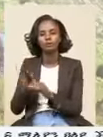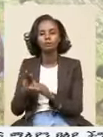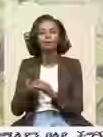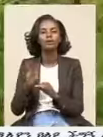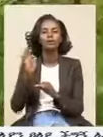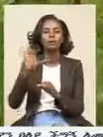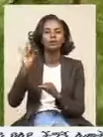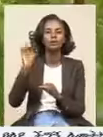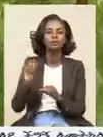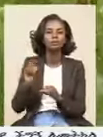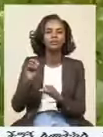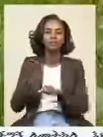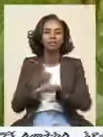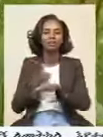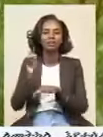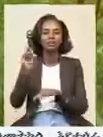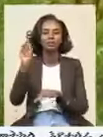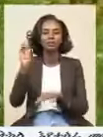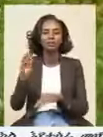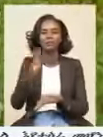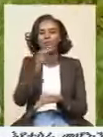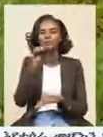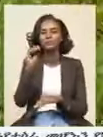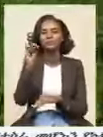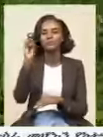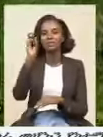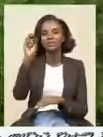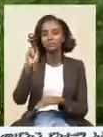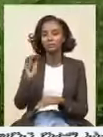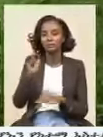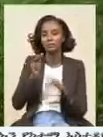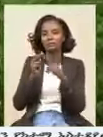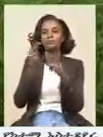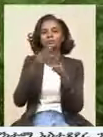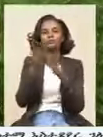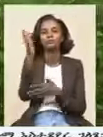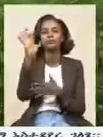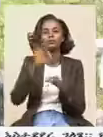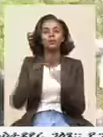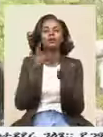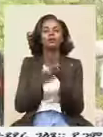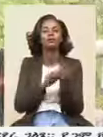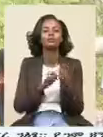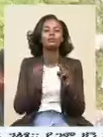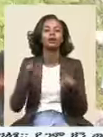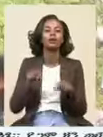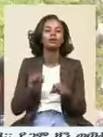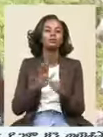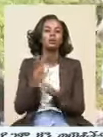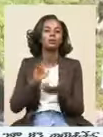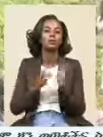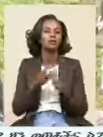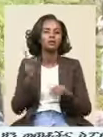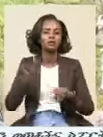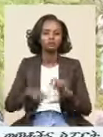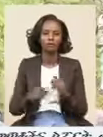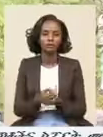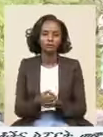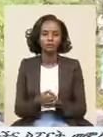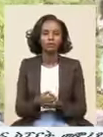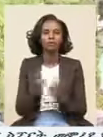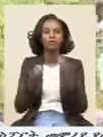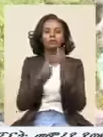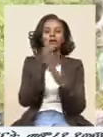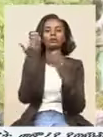ግራቪላ፣ የቀርቀሃና የጽድ ችግኞችን የተከልንበት ሁኔታ አለ። አሁንም ቢሆን ይሄ የተከልነው ዛሬ ይበቃል ማለት አይቻልም።